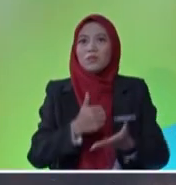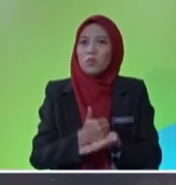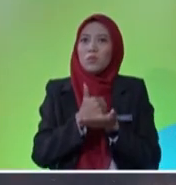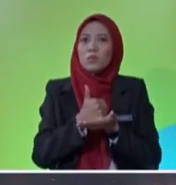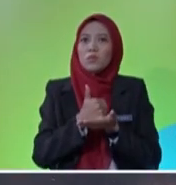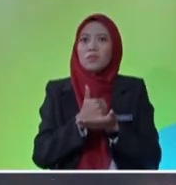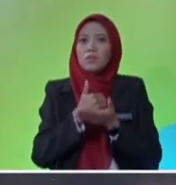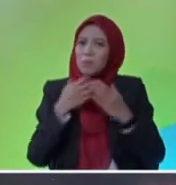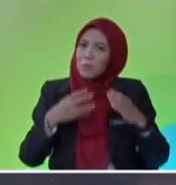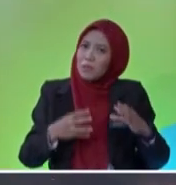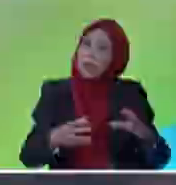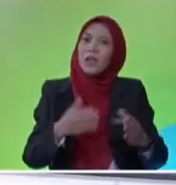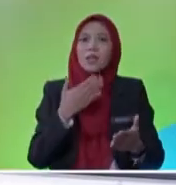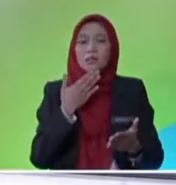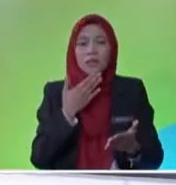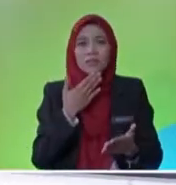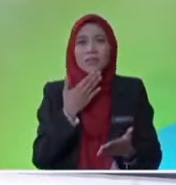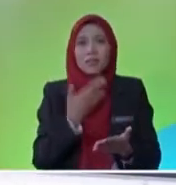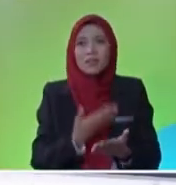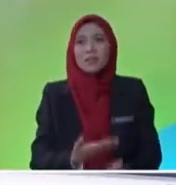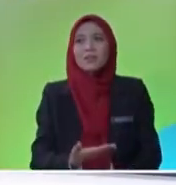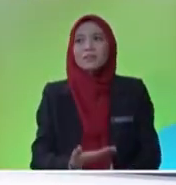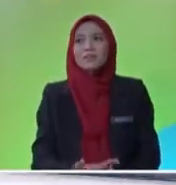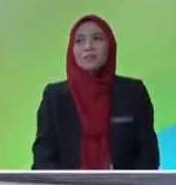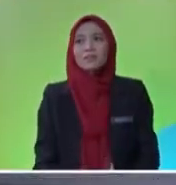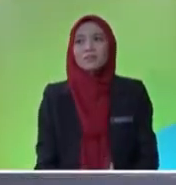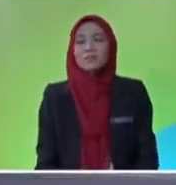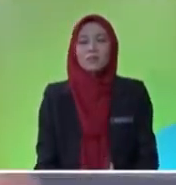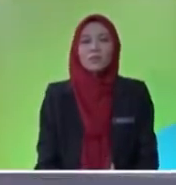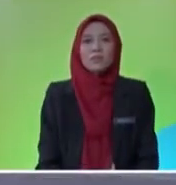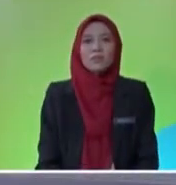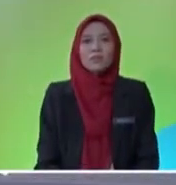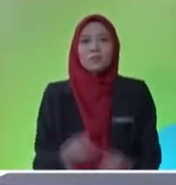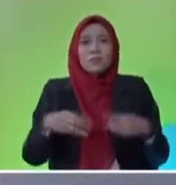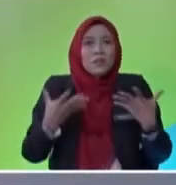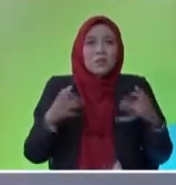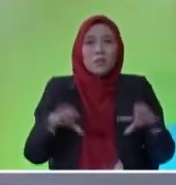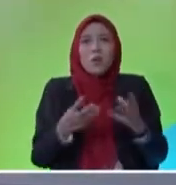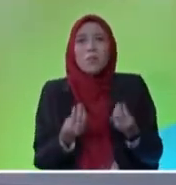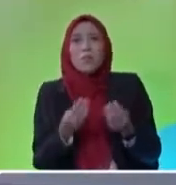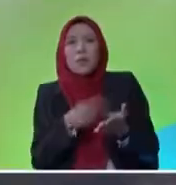cepat sistem kasih terima kasih ya Allah